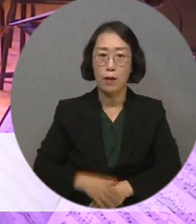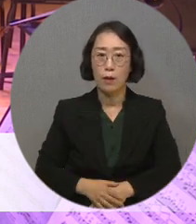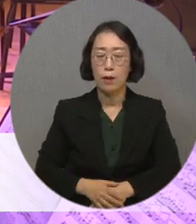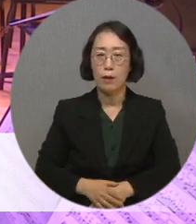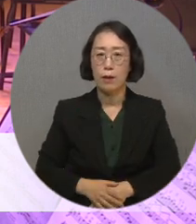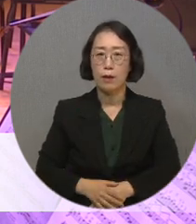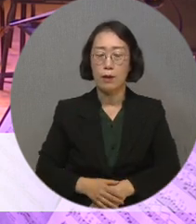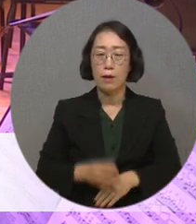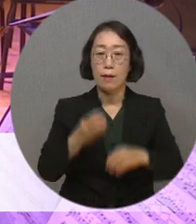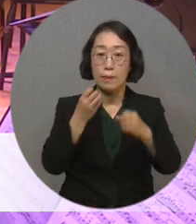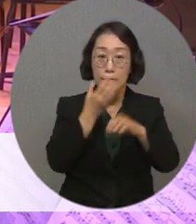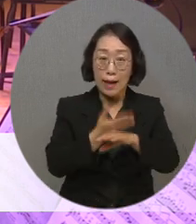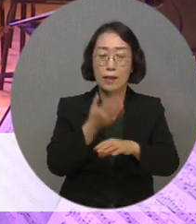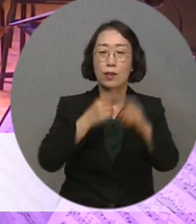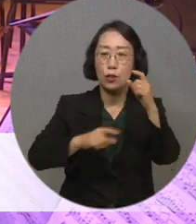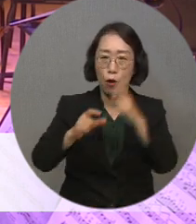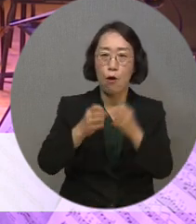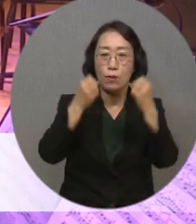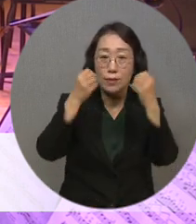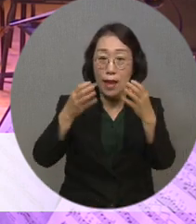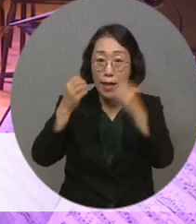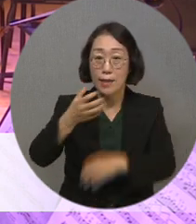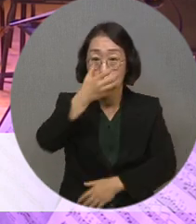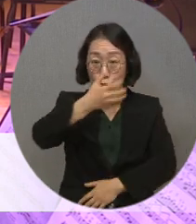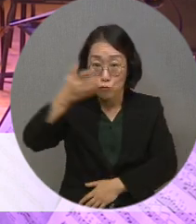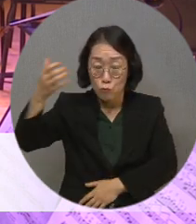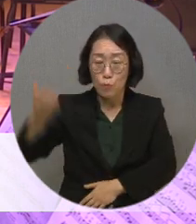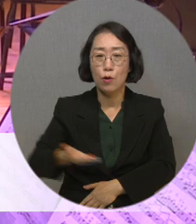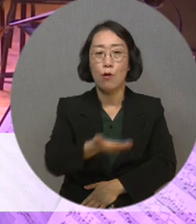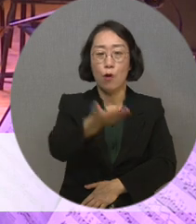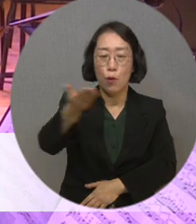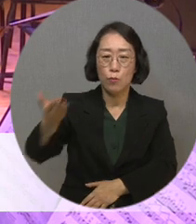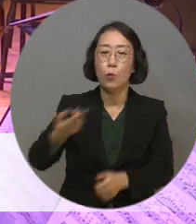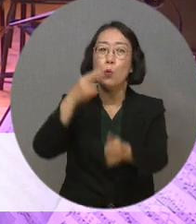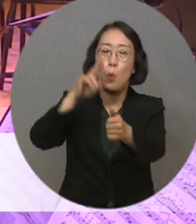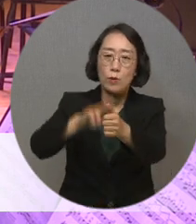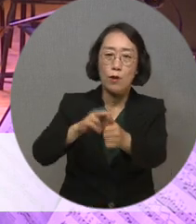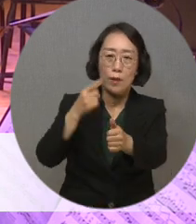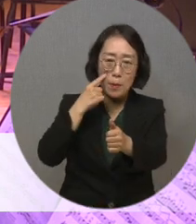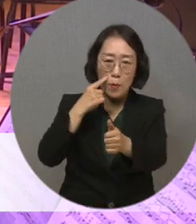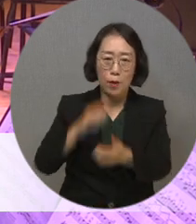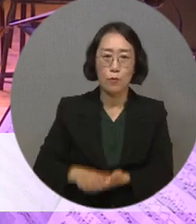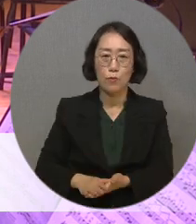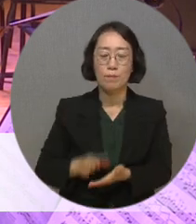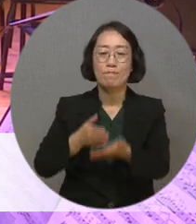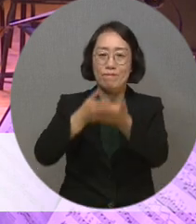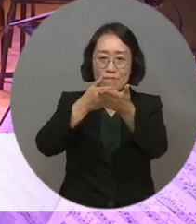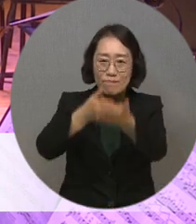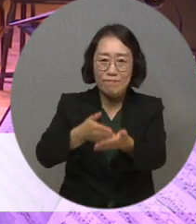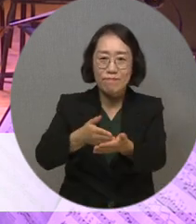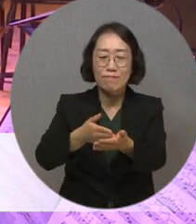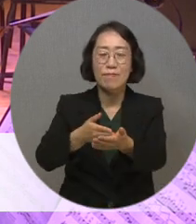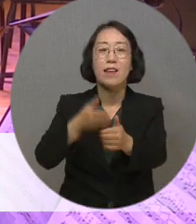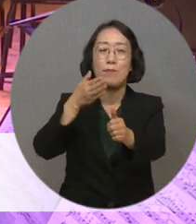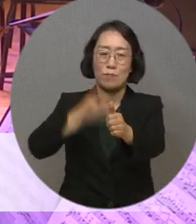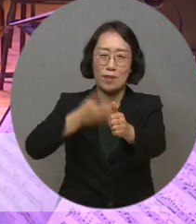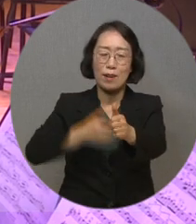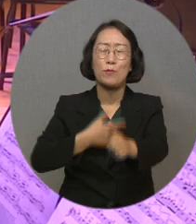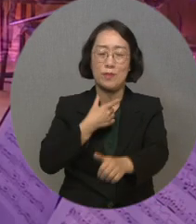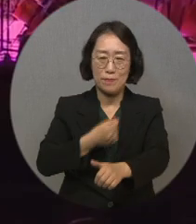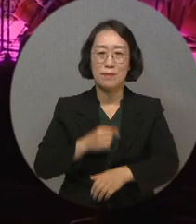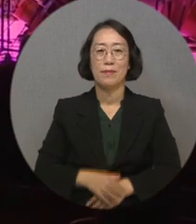꿈이 이렇게 펼칠 수 있는 분들에게는 한번 도전해보라고 저는 이렇게 말하고